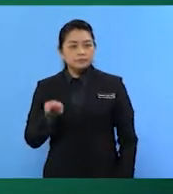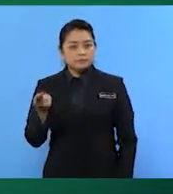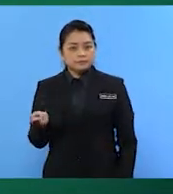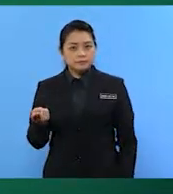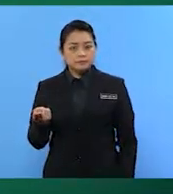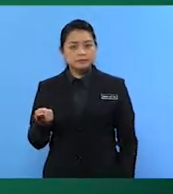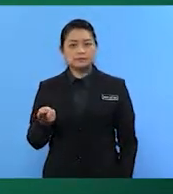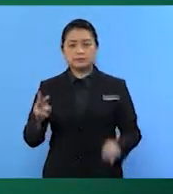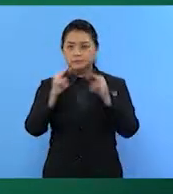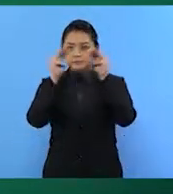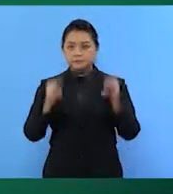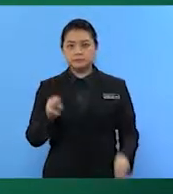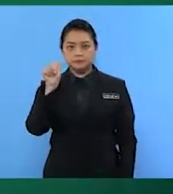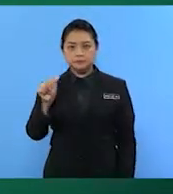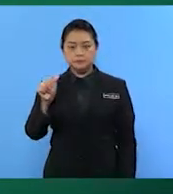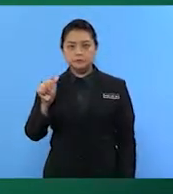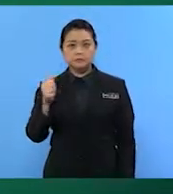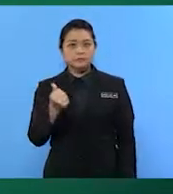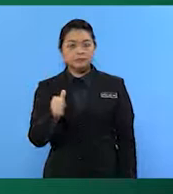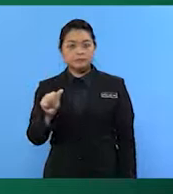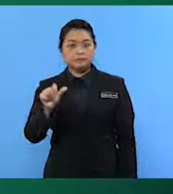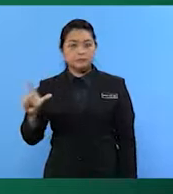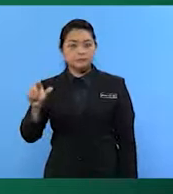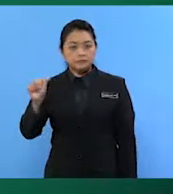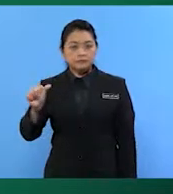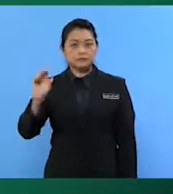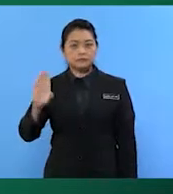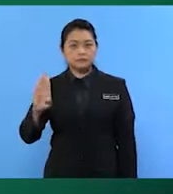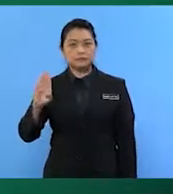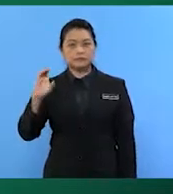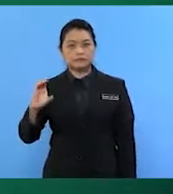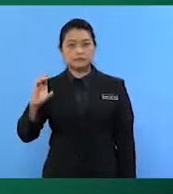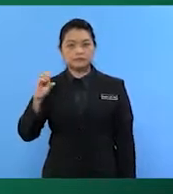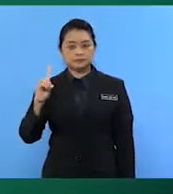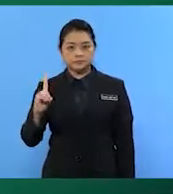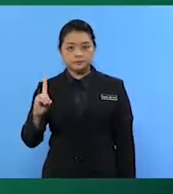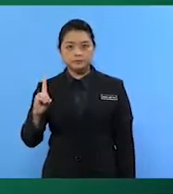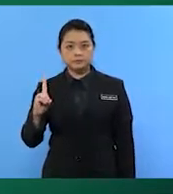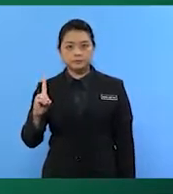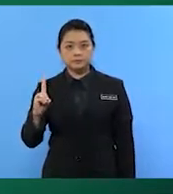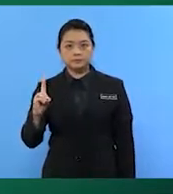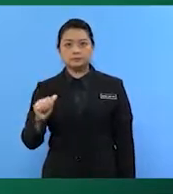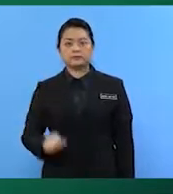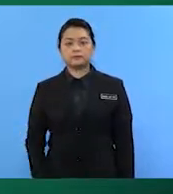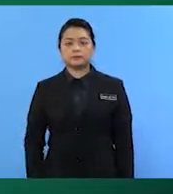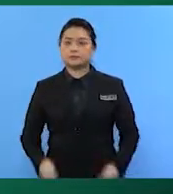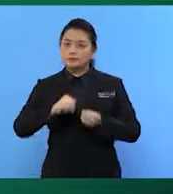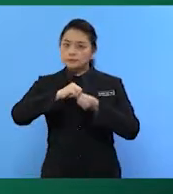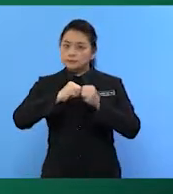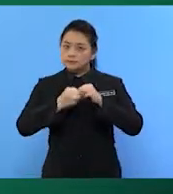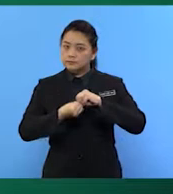unsur-unsur matriks A ialah A, B, C dan D,